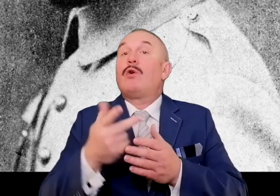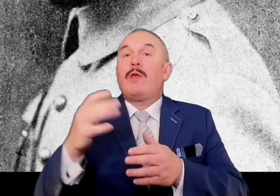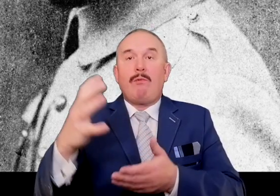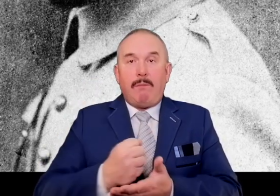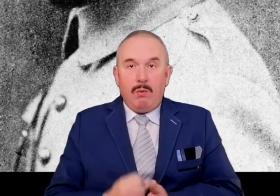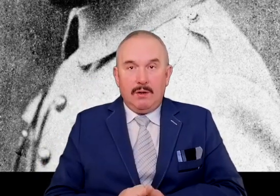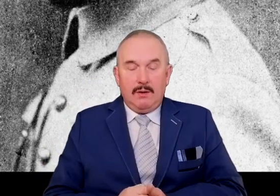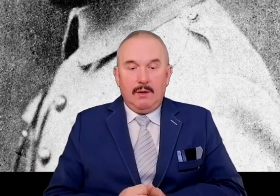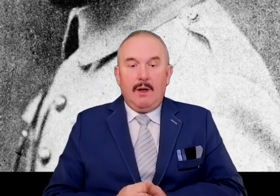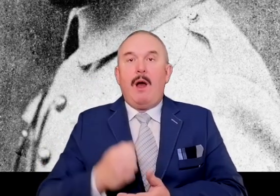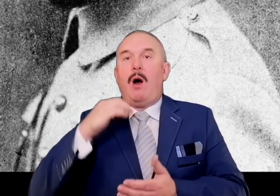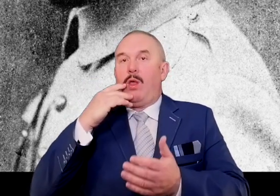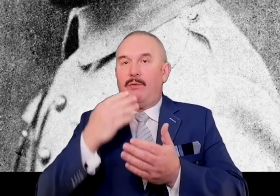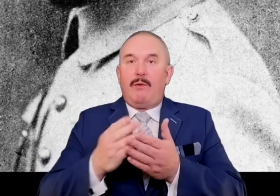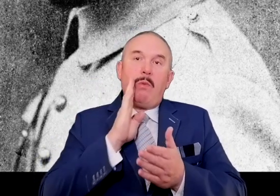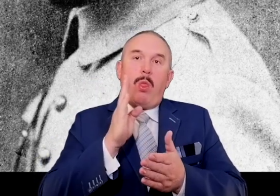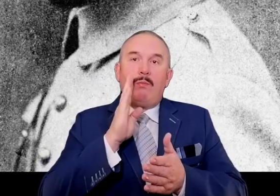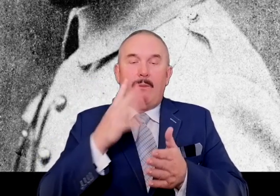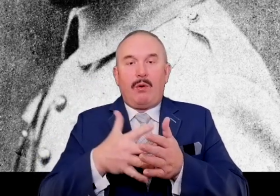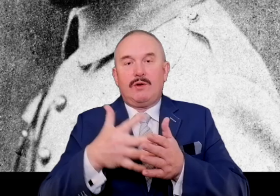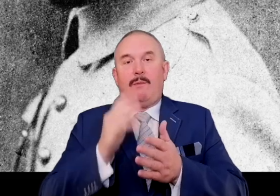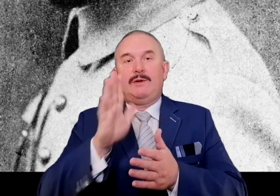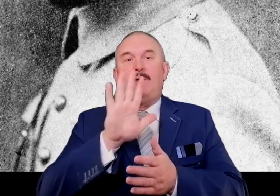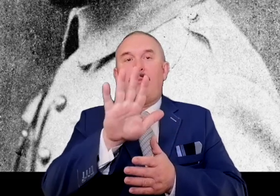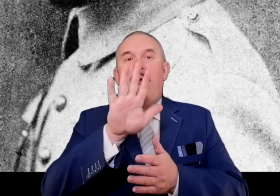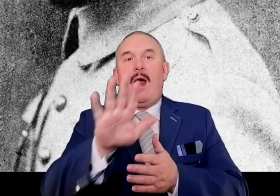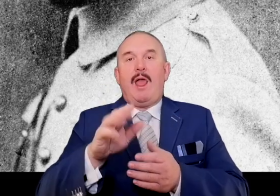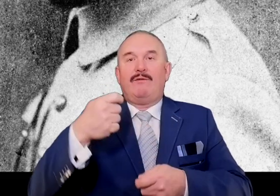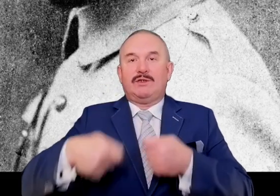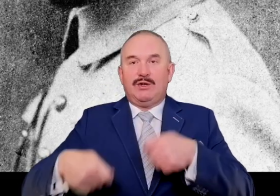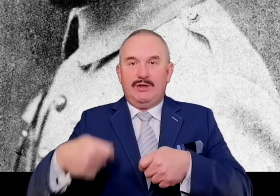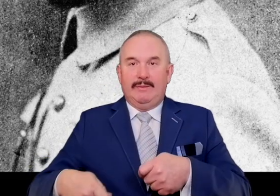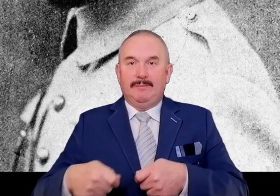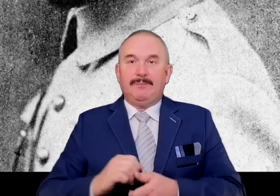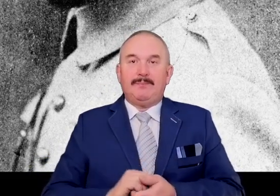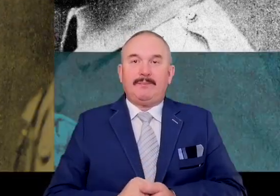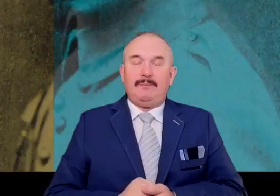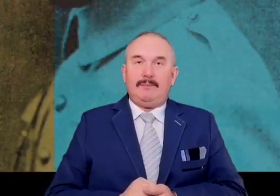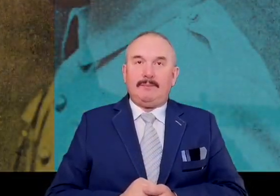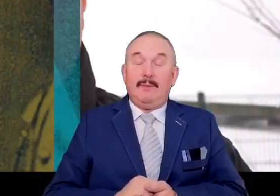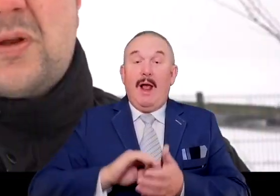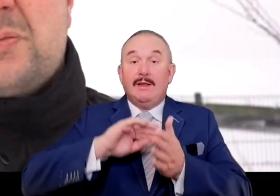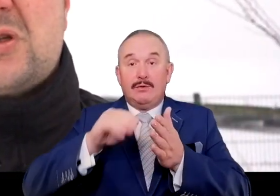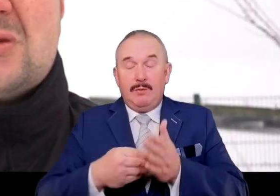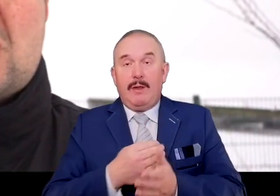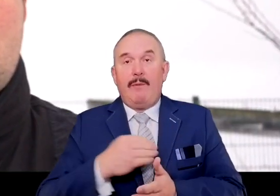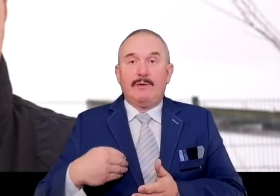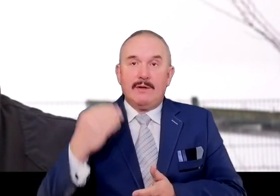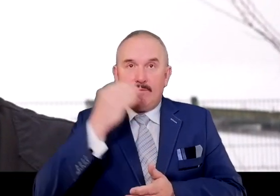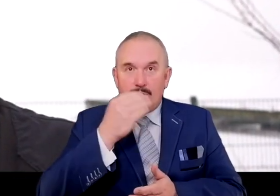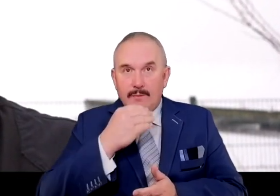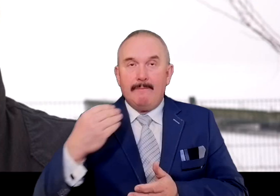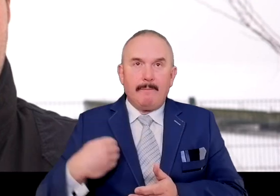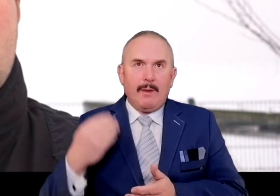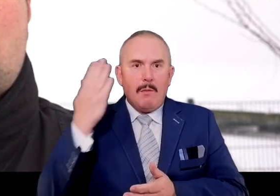nie chwycili, odpowiedzieli proroczo: będziemy go mieli w Szczecinie. Zaślubiny Polski z morzem